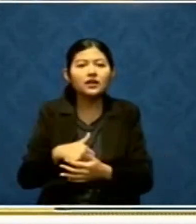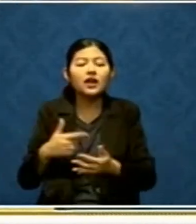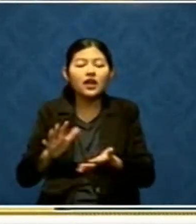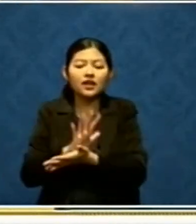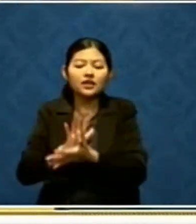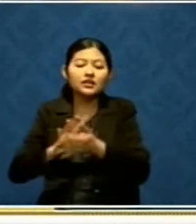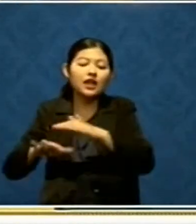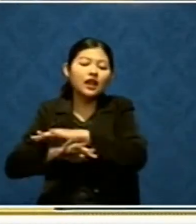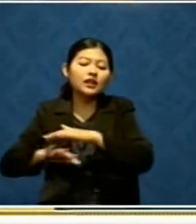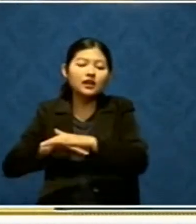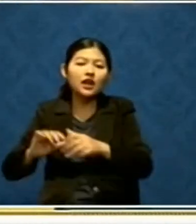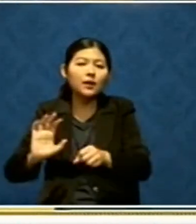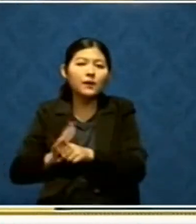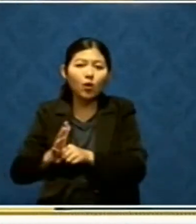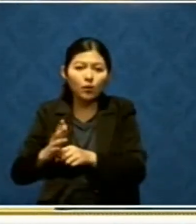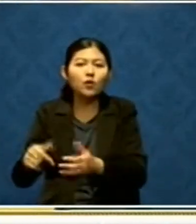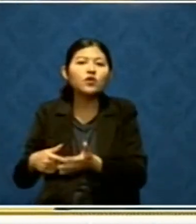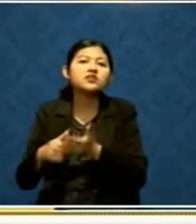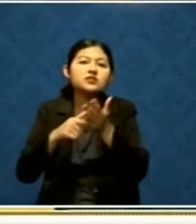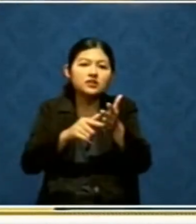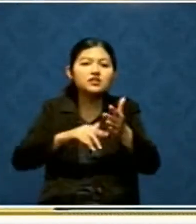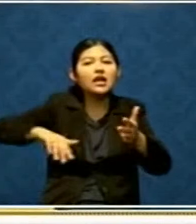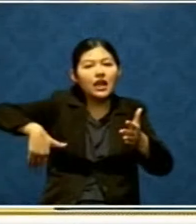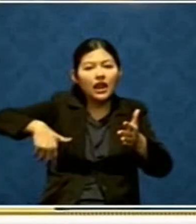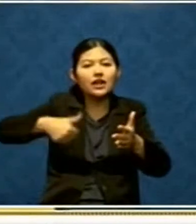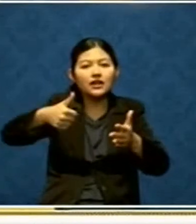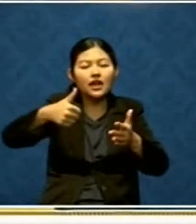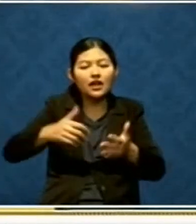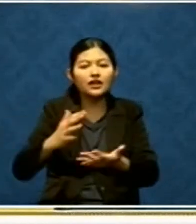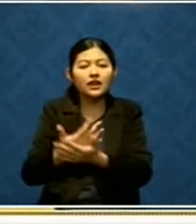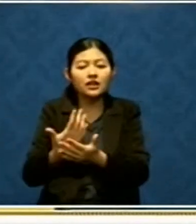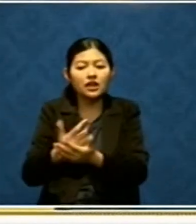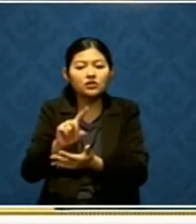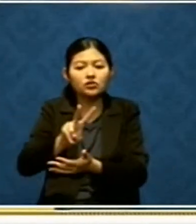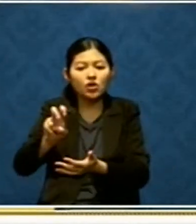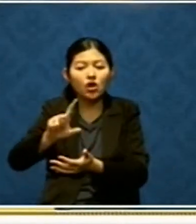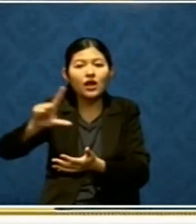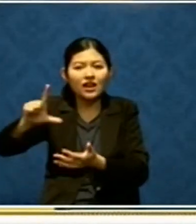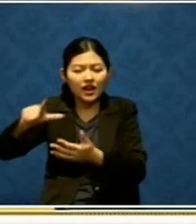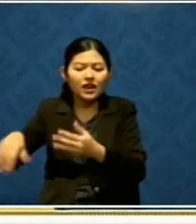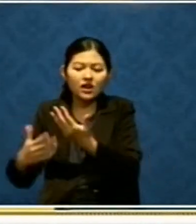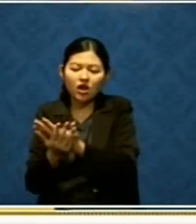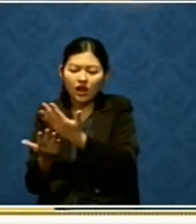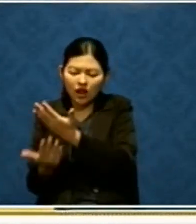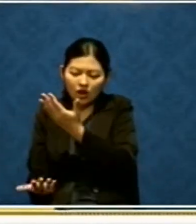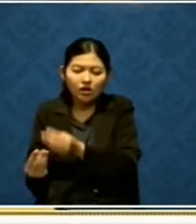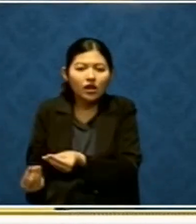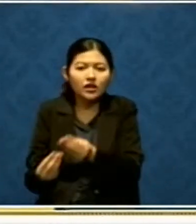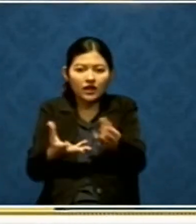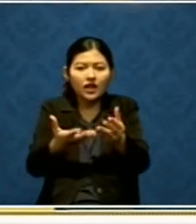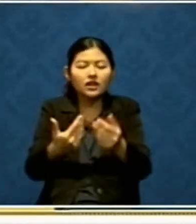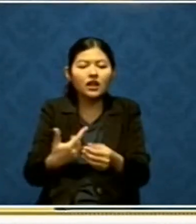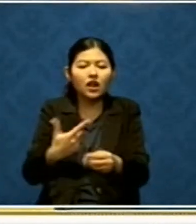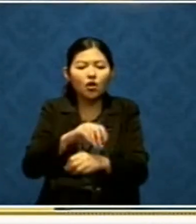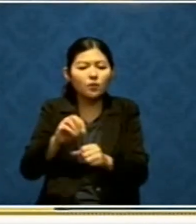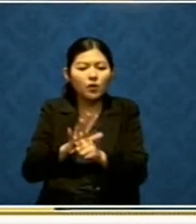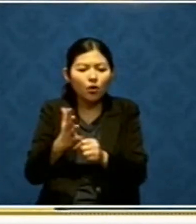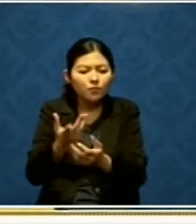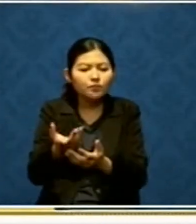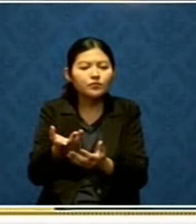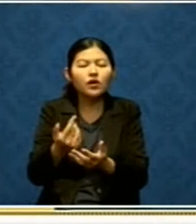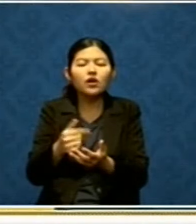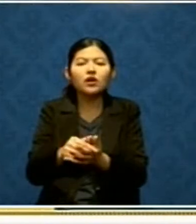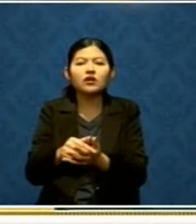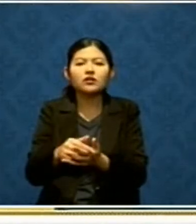ได้คือเขายื่นเอกสารราคางาน200ล้านเนี่ยส่วนใหญ่มันก็ครบอยู่แล้วถ้ามันไม่ครบนิดๆหน่อยๆเนี่ยมันไม่ใช่สาระสำคัญ